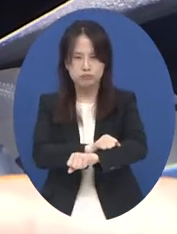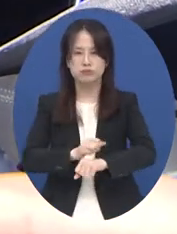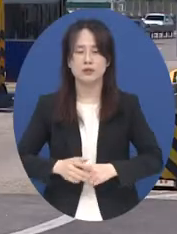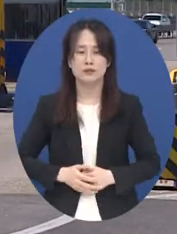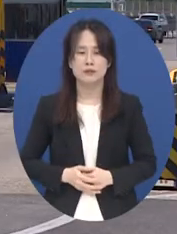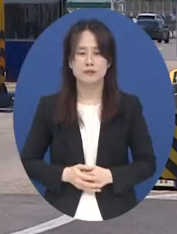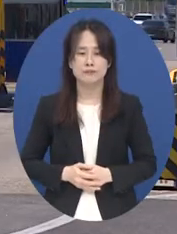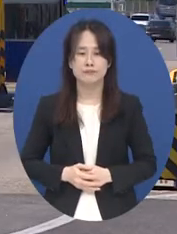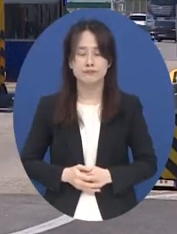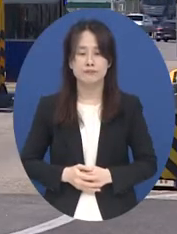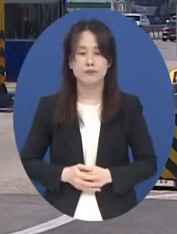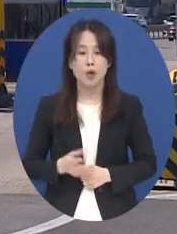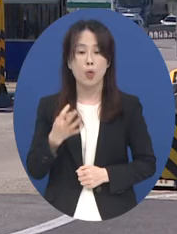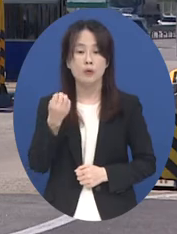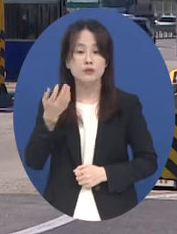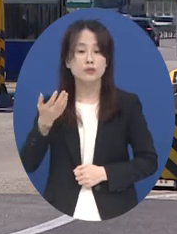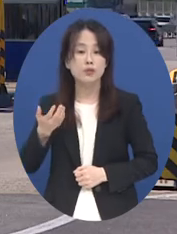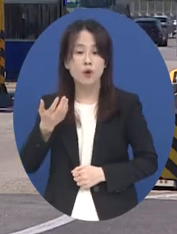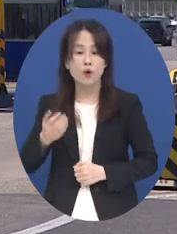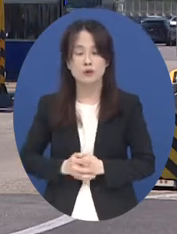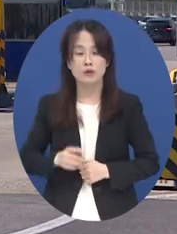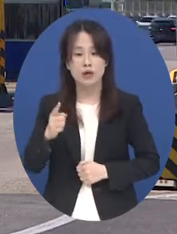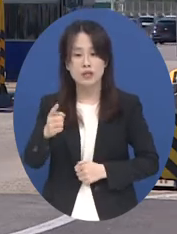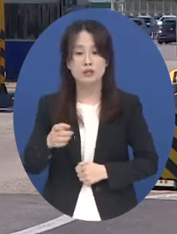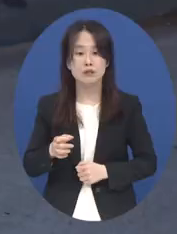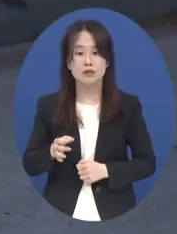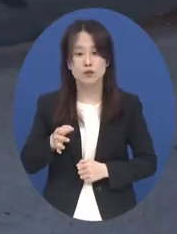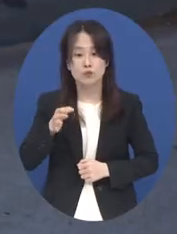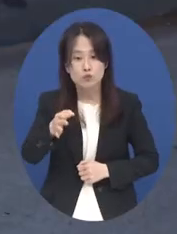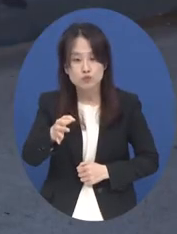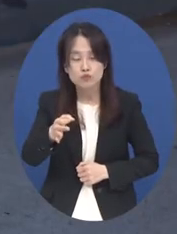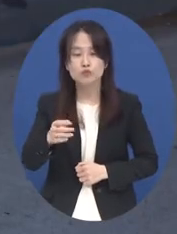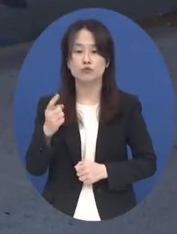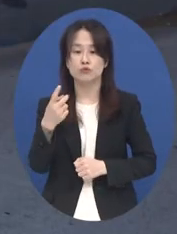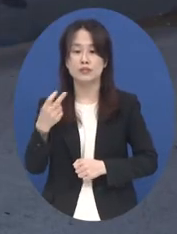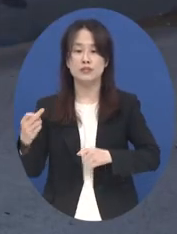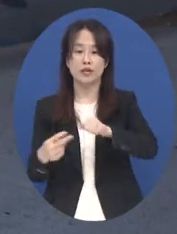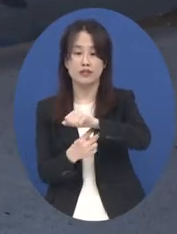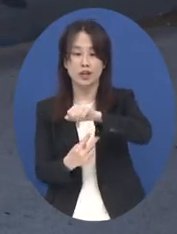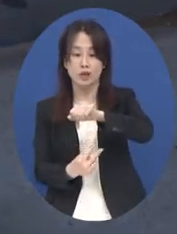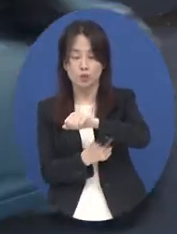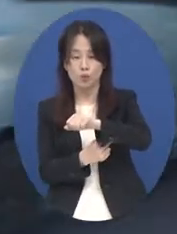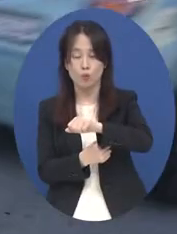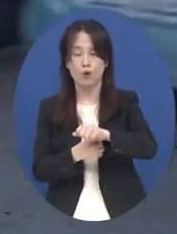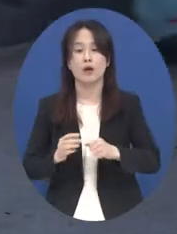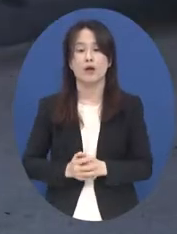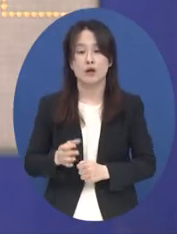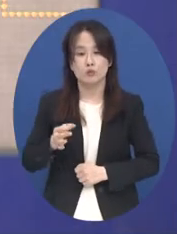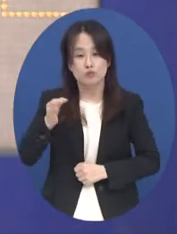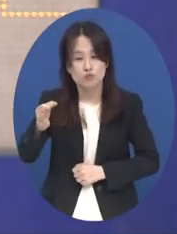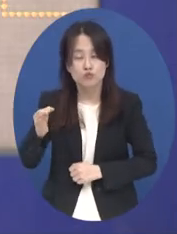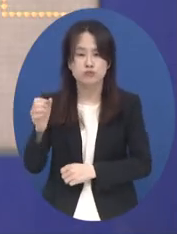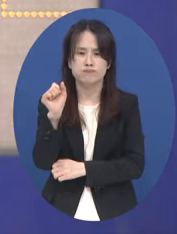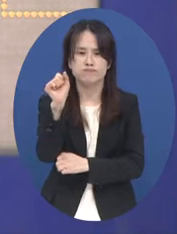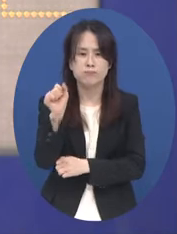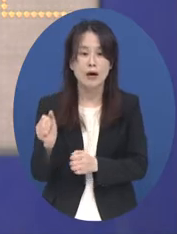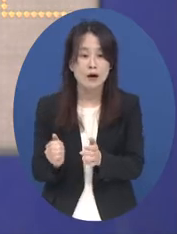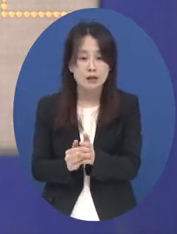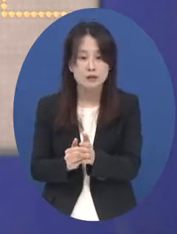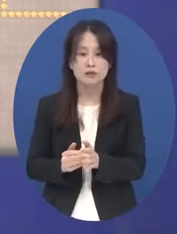잘했어요. 불과 며칠 전까지만 해도 이 톨게이트를 거쳐 일산대교 주식회사 측에 통행료를 내고